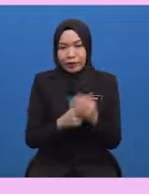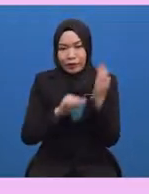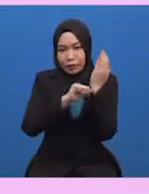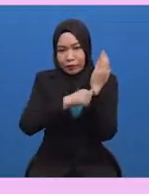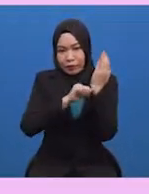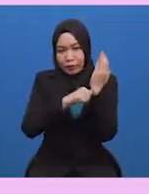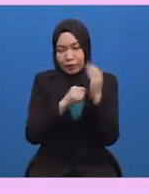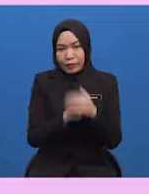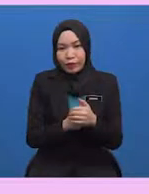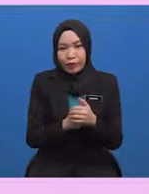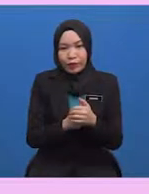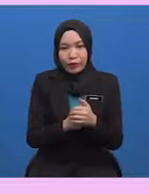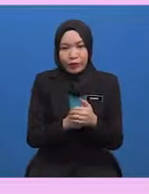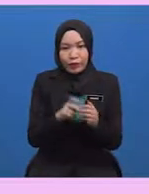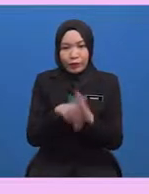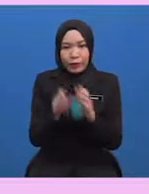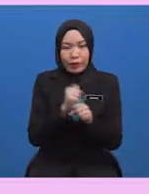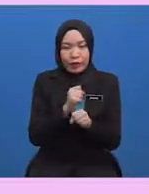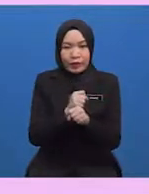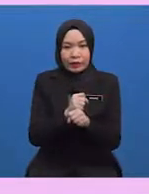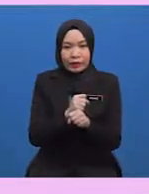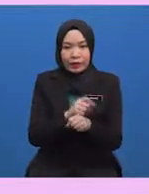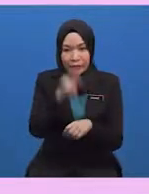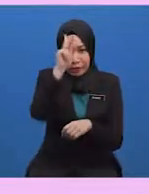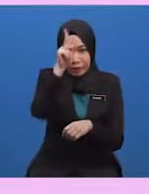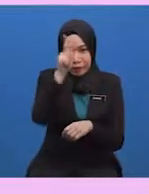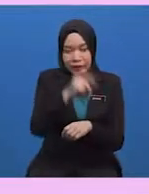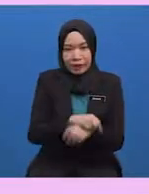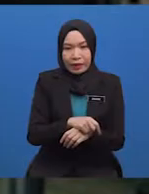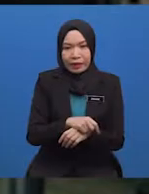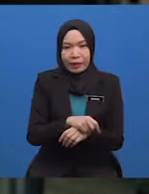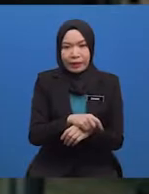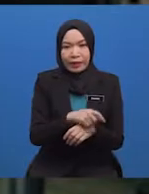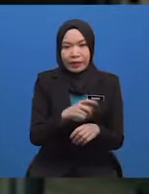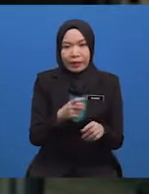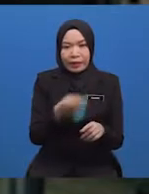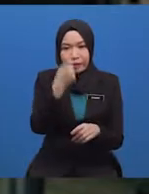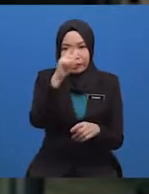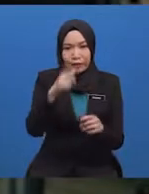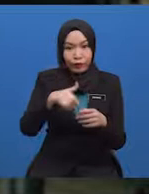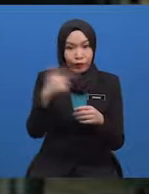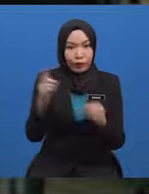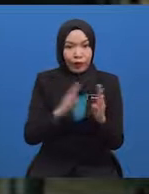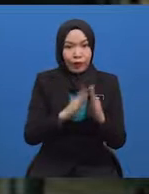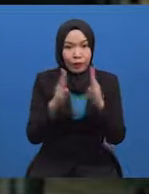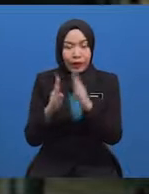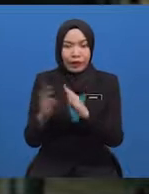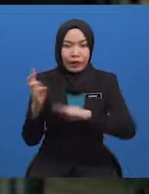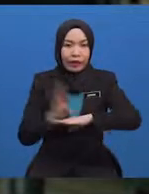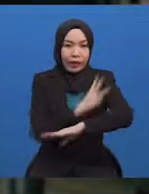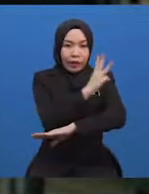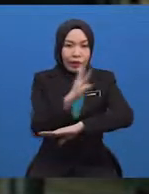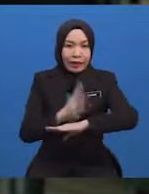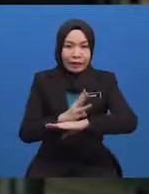agensi kerajaan bagi memajukan sektor pertanian luar bandar. Kawasan-kawasan pertanian yang kecil